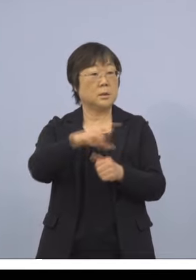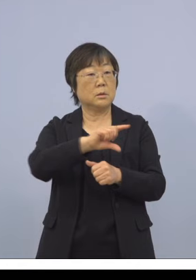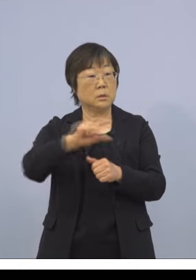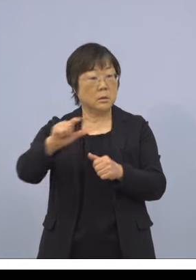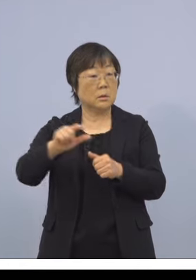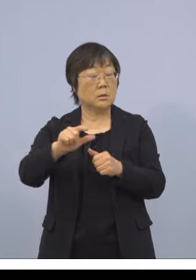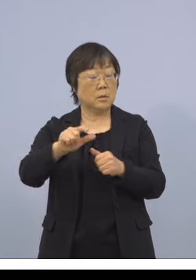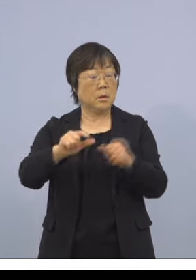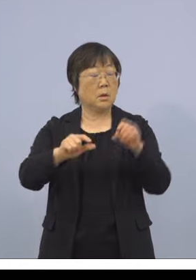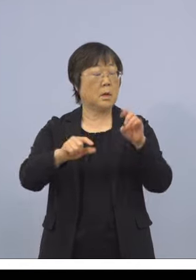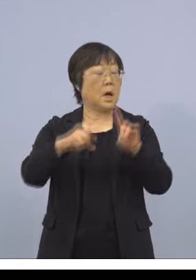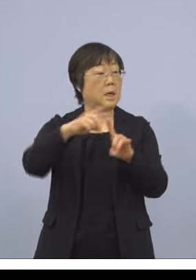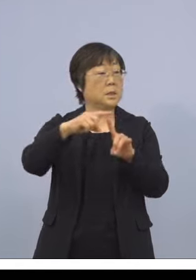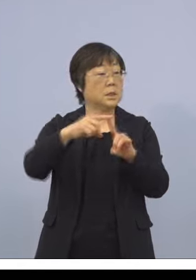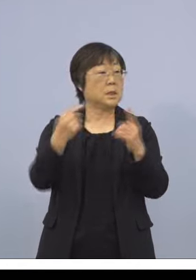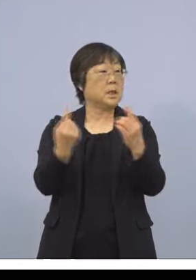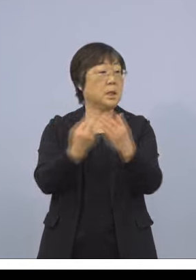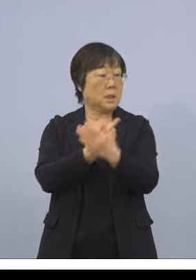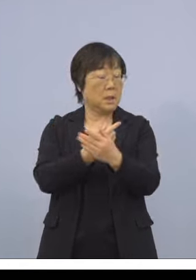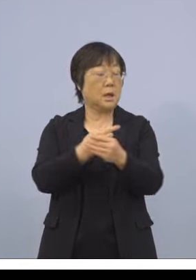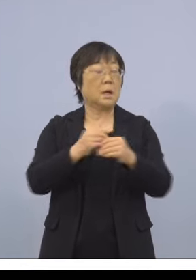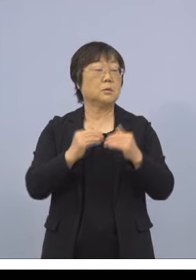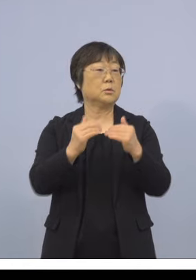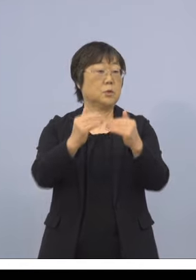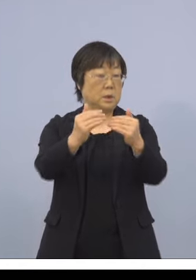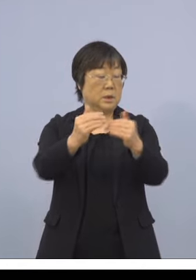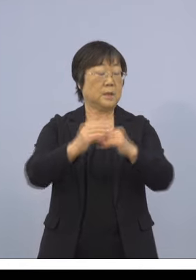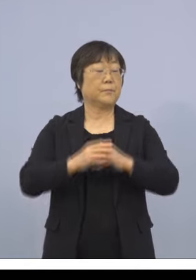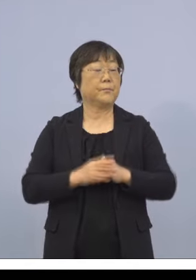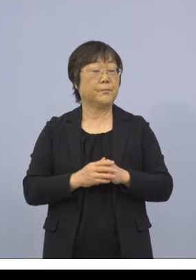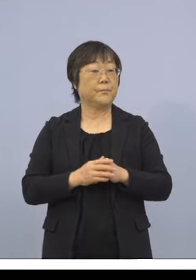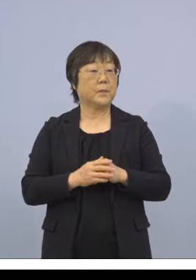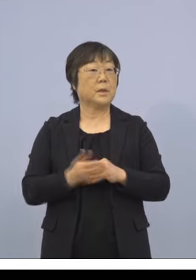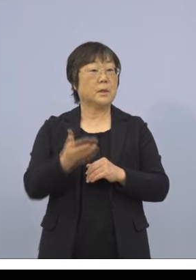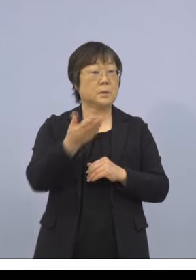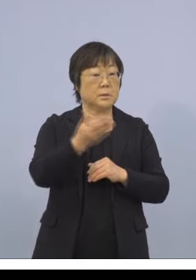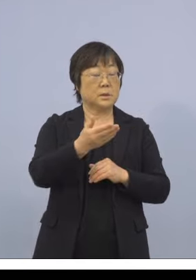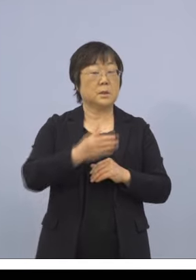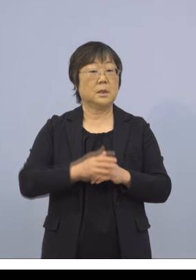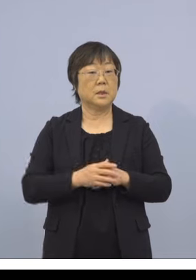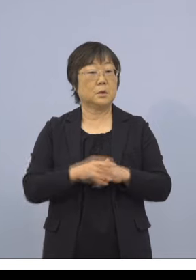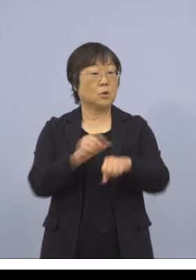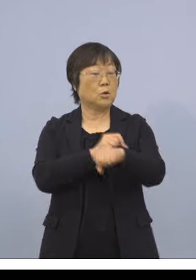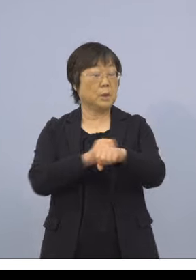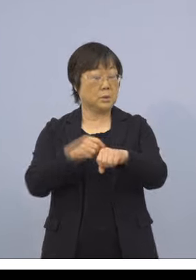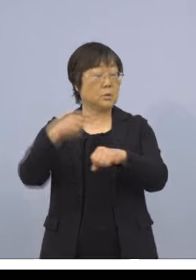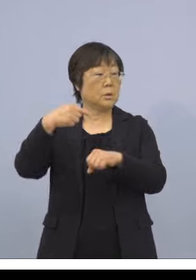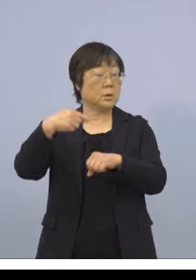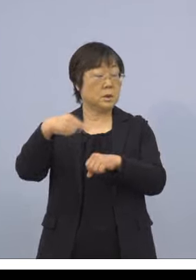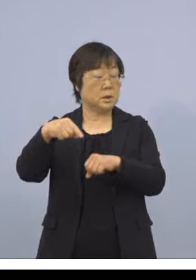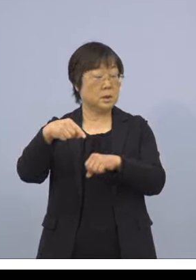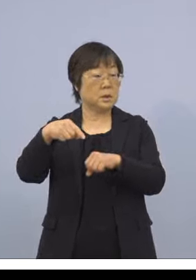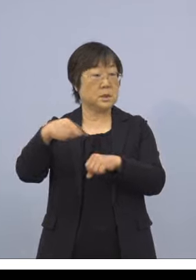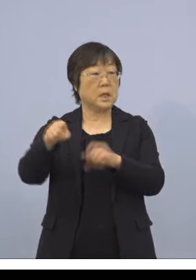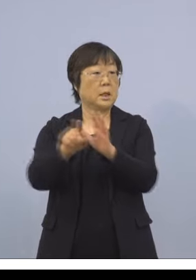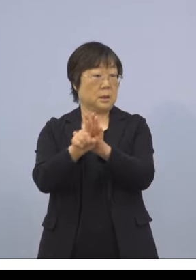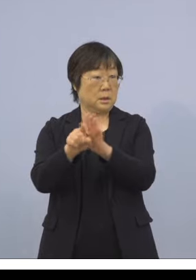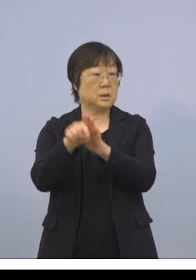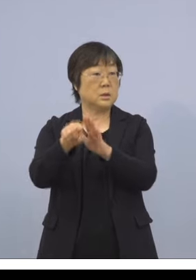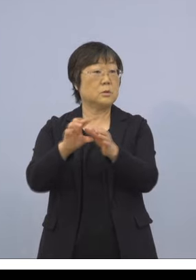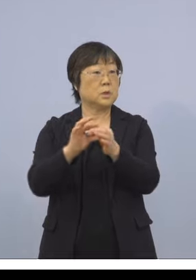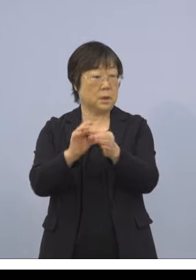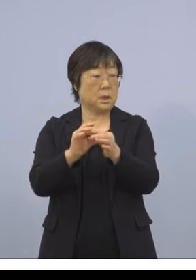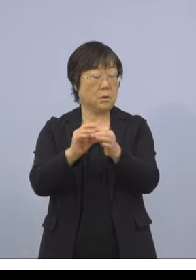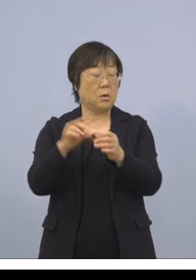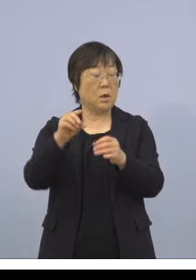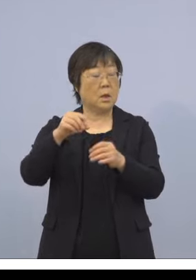における ICT 化の推進、そしてまた 特別支援教育シェアトークという